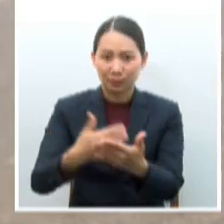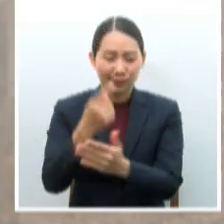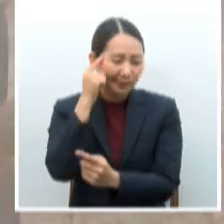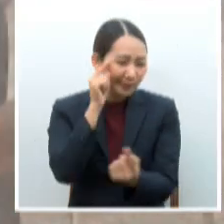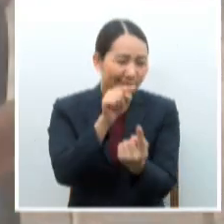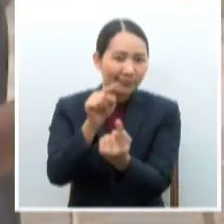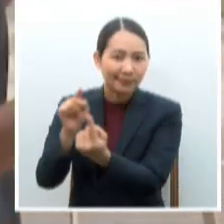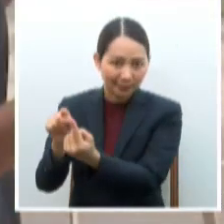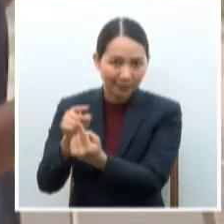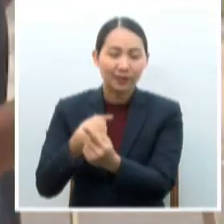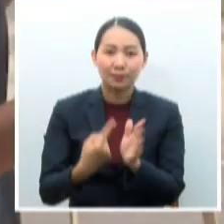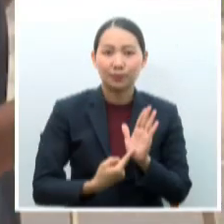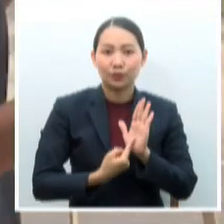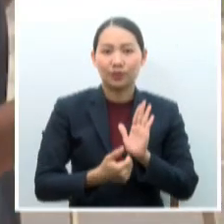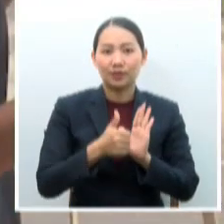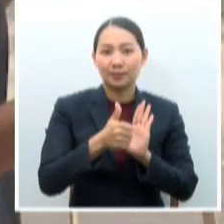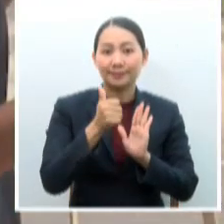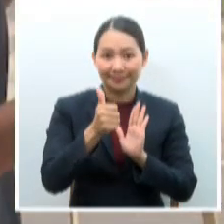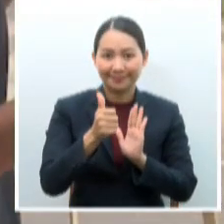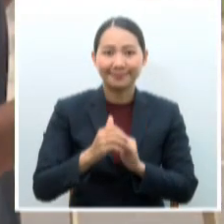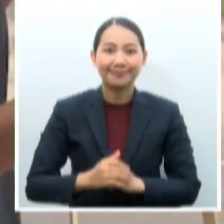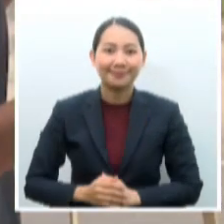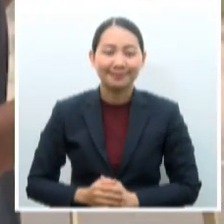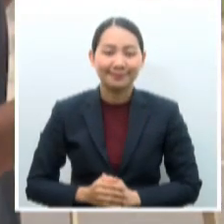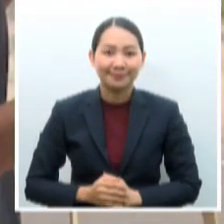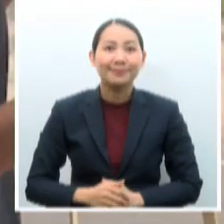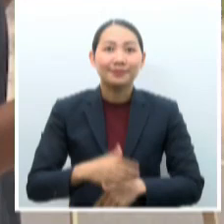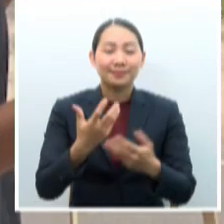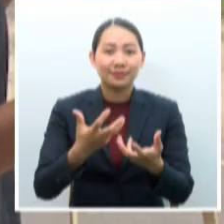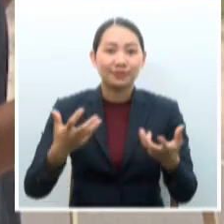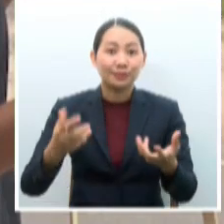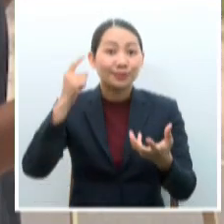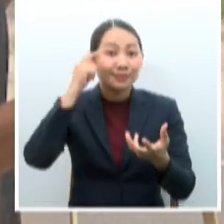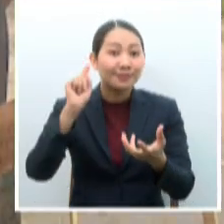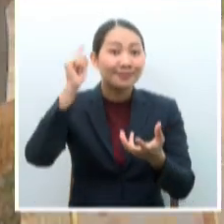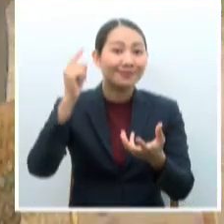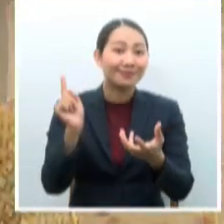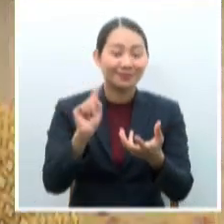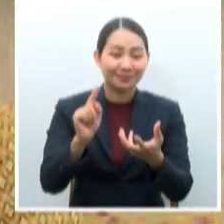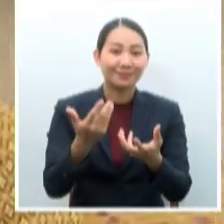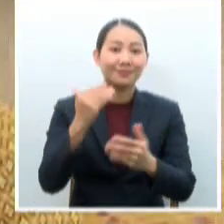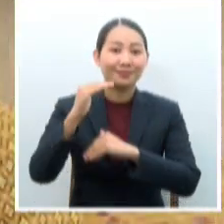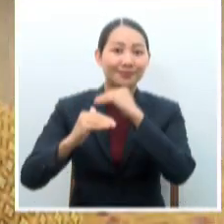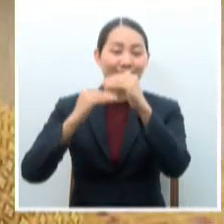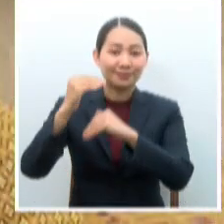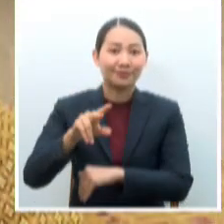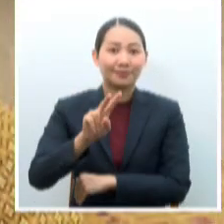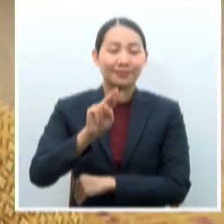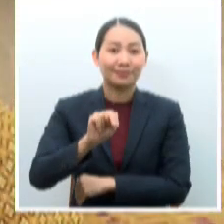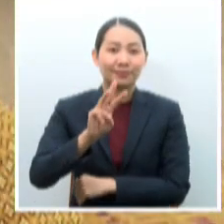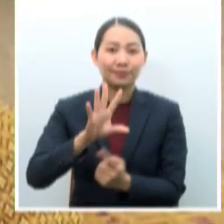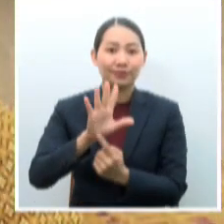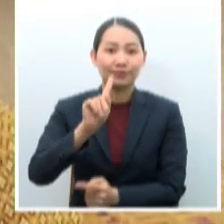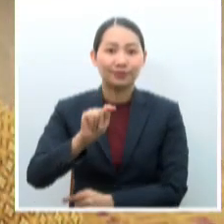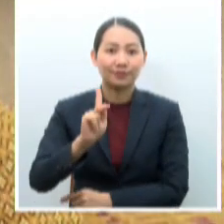อย่างที่ดีได้จึงเกิดเป็นนวัตกรรมการพัฒนารูปแบบนวัตกรรมสร้างทัศนคติที่ดี